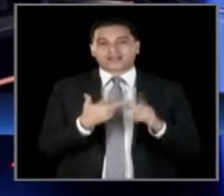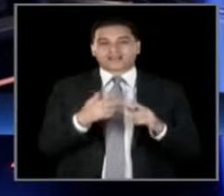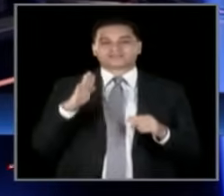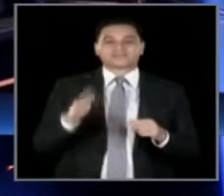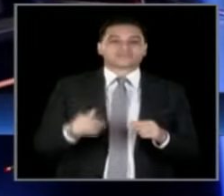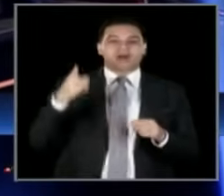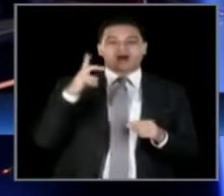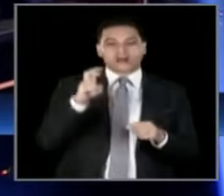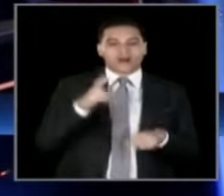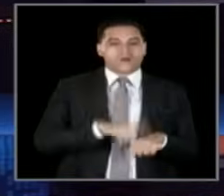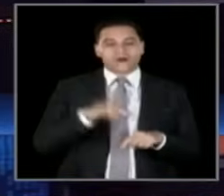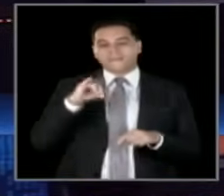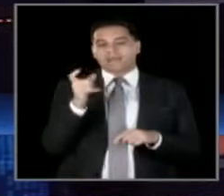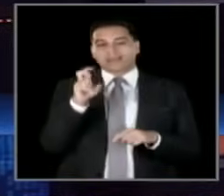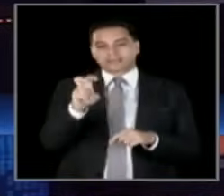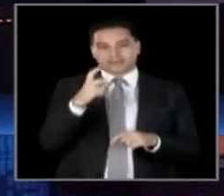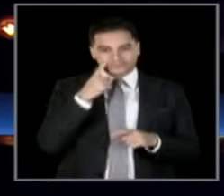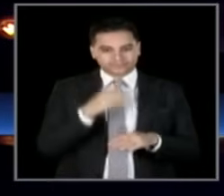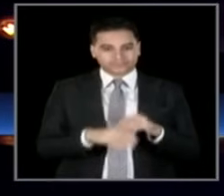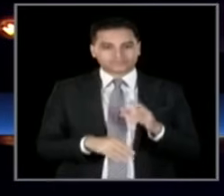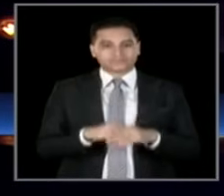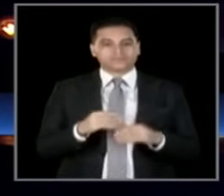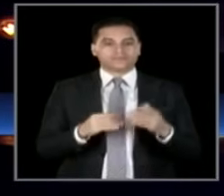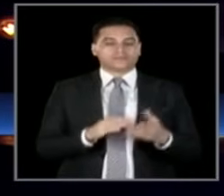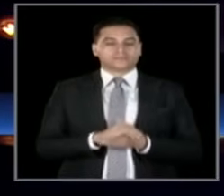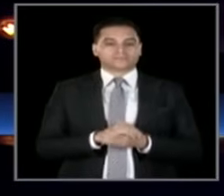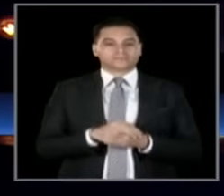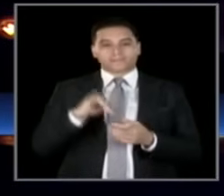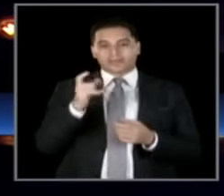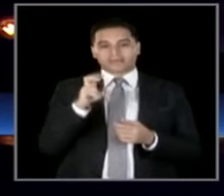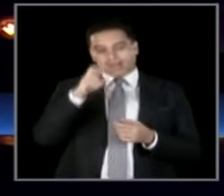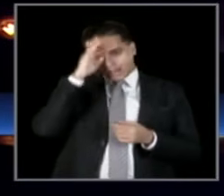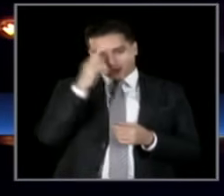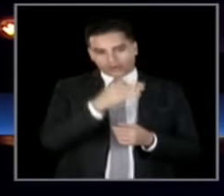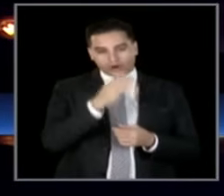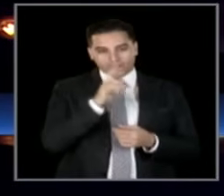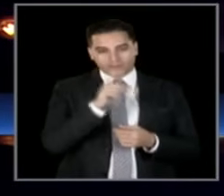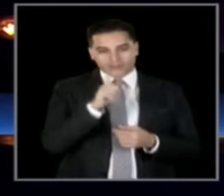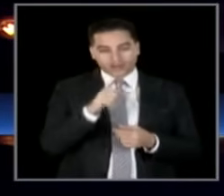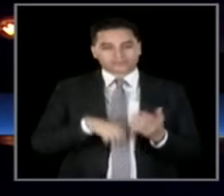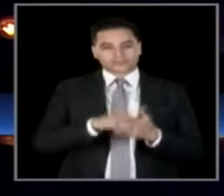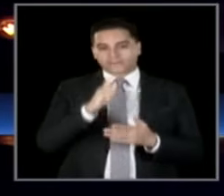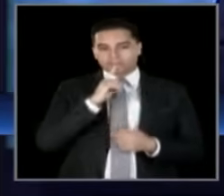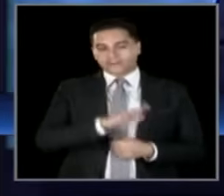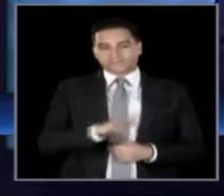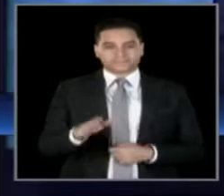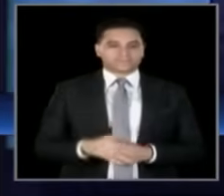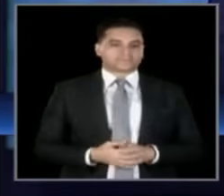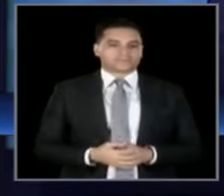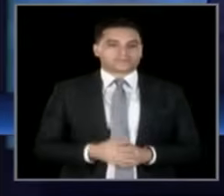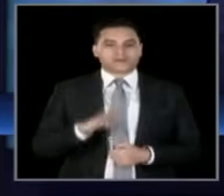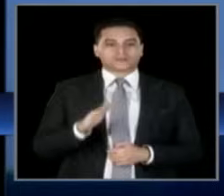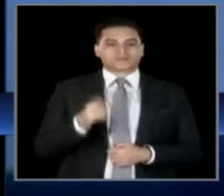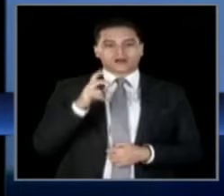سارة ومنا، منا وسارة، منا لو جاوبت صح اتحسمت المباراة،